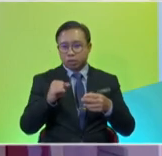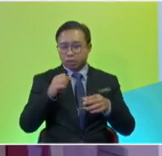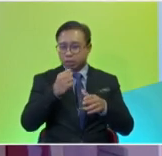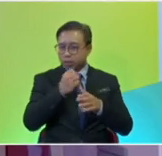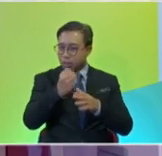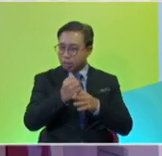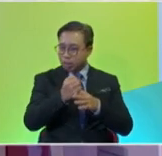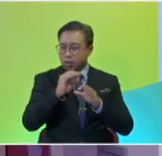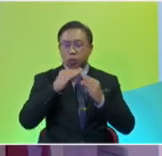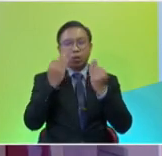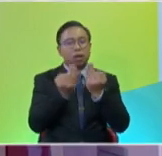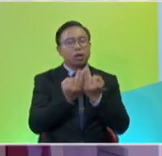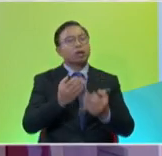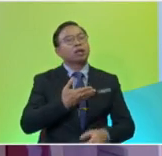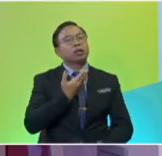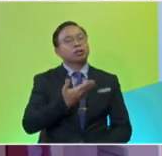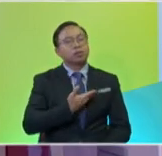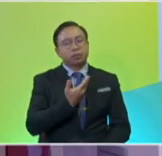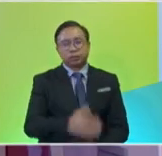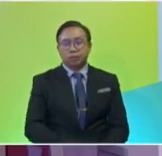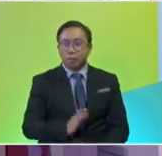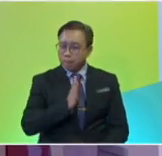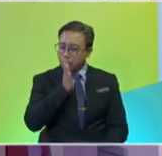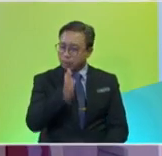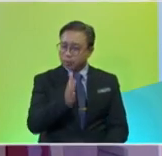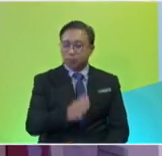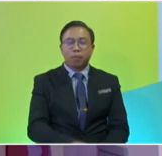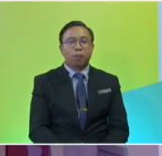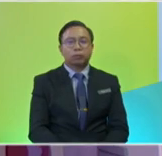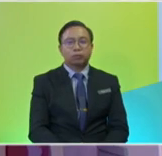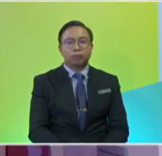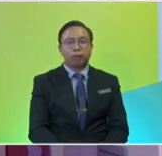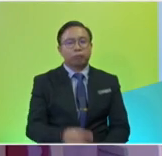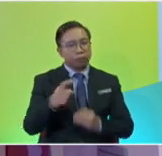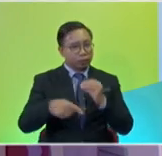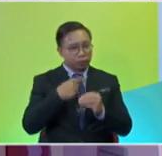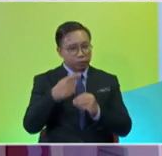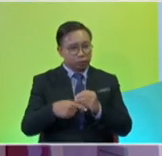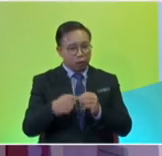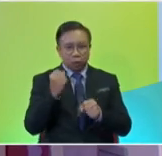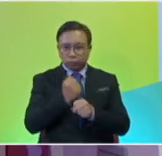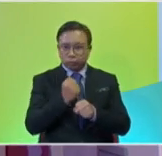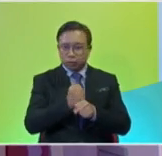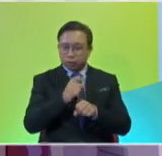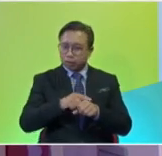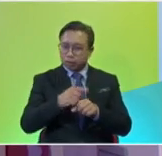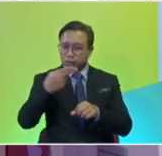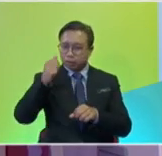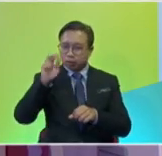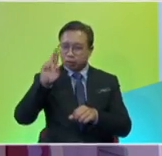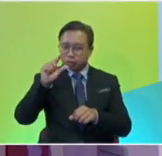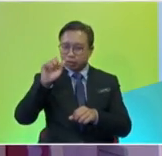kamu jadi kamu akan merasa gembira bangga yang ini Apabila kerja dihargai